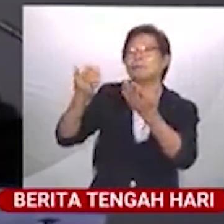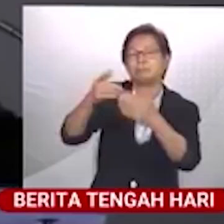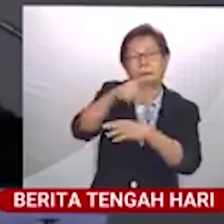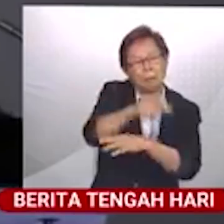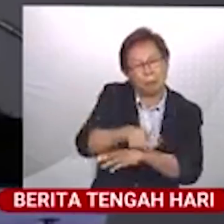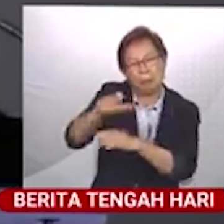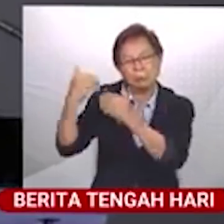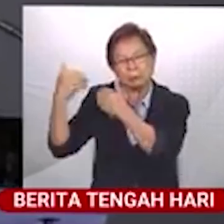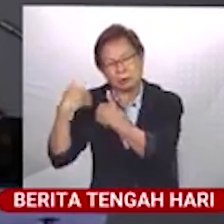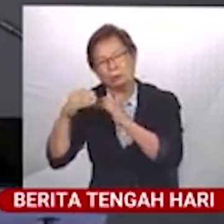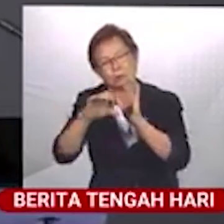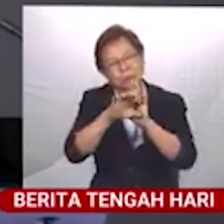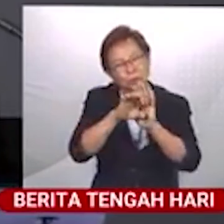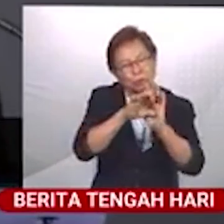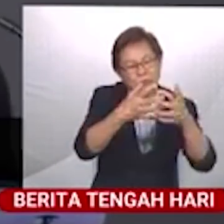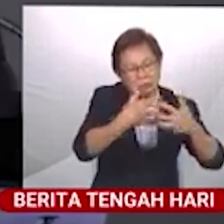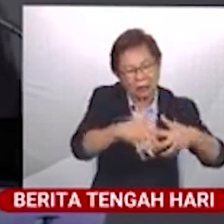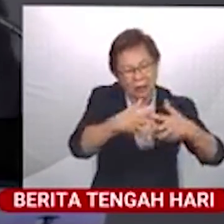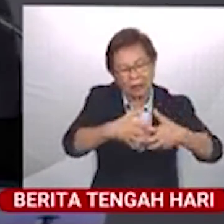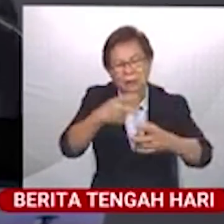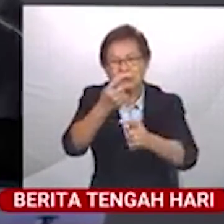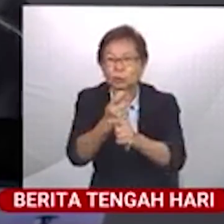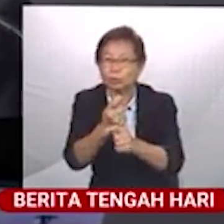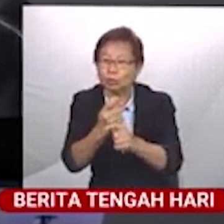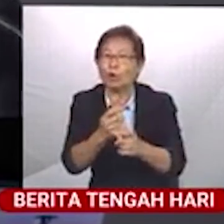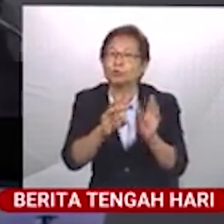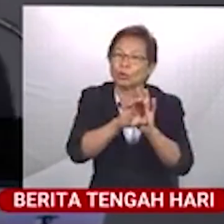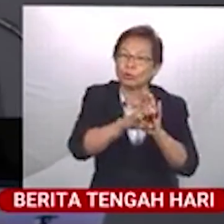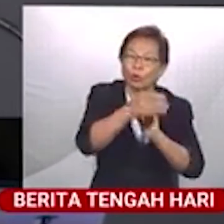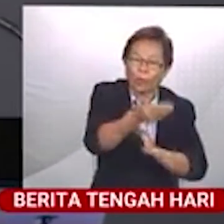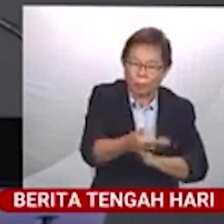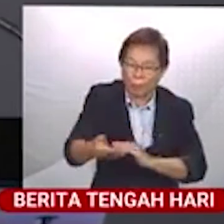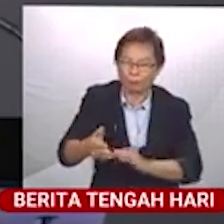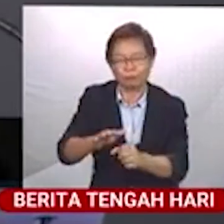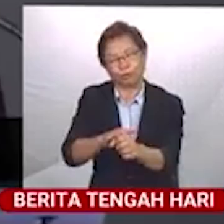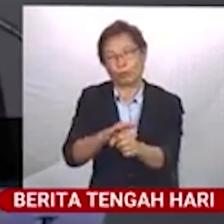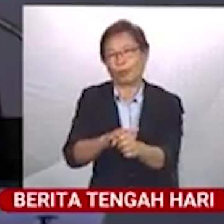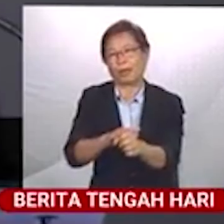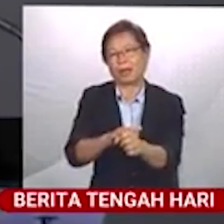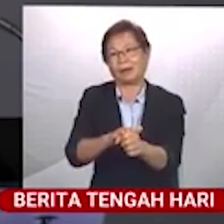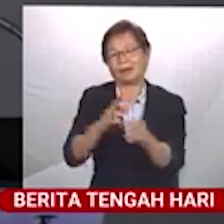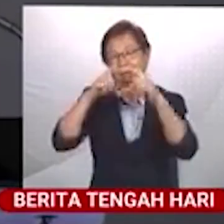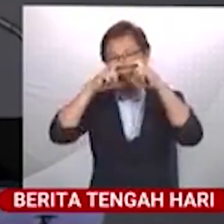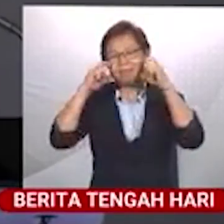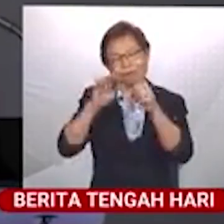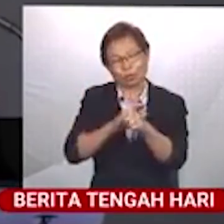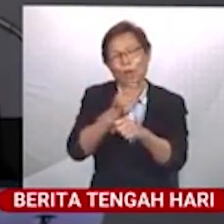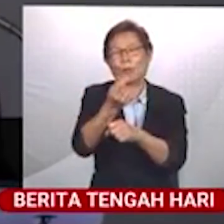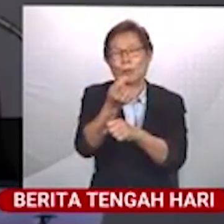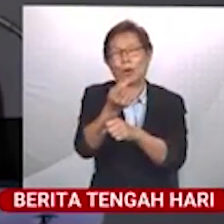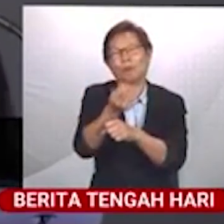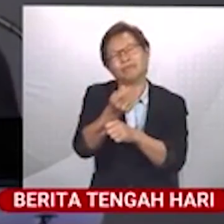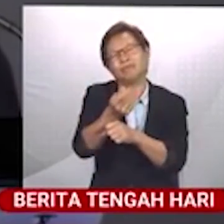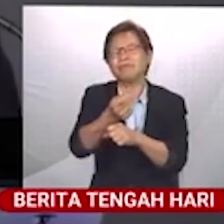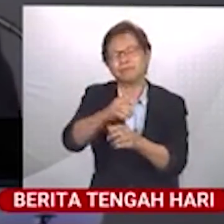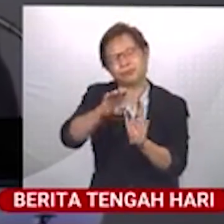seperti kilang-kilang akan menentukan pertama bekalan yang dikehendaki itu mencukupi dengan harga yang dianggap